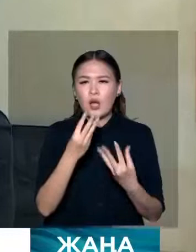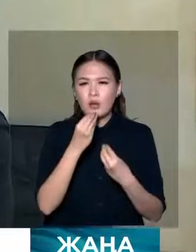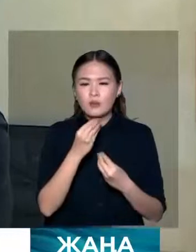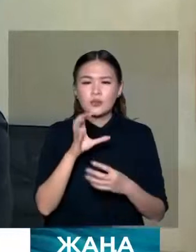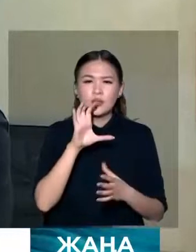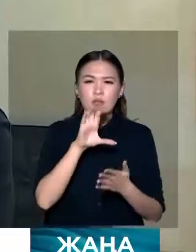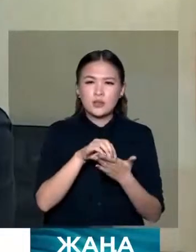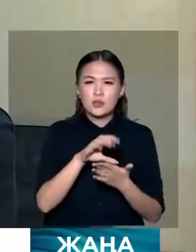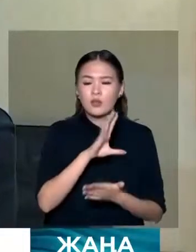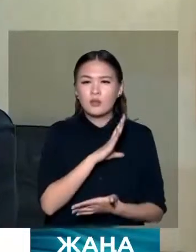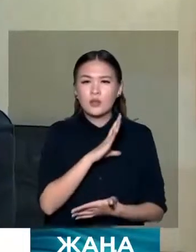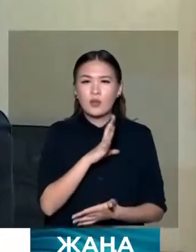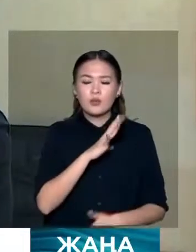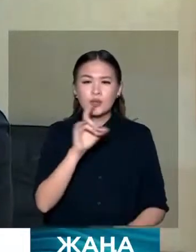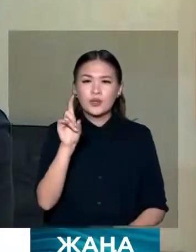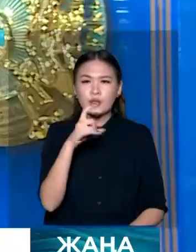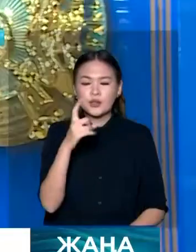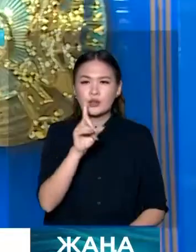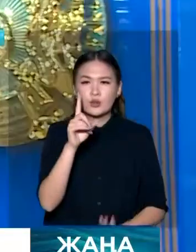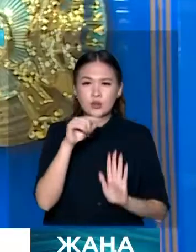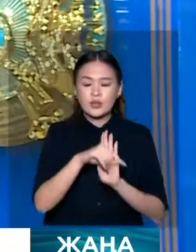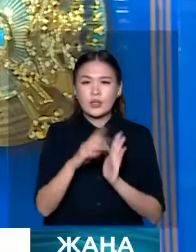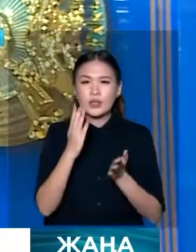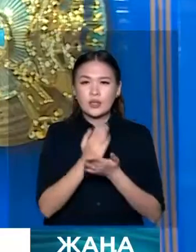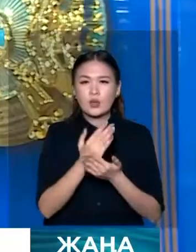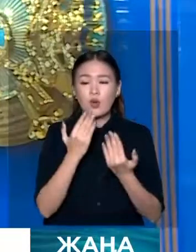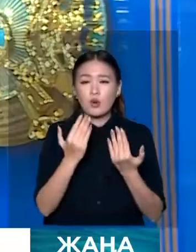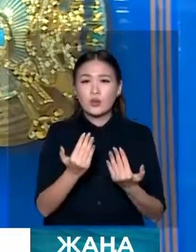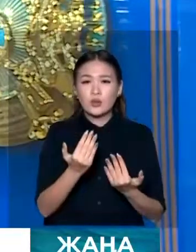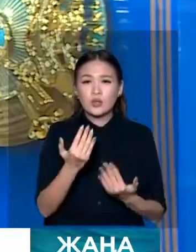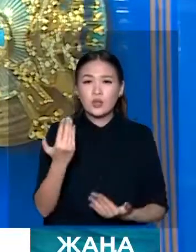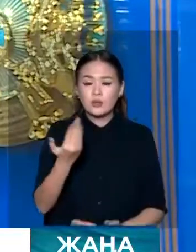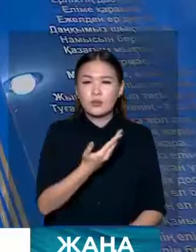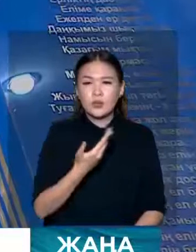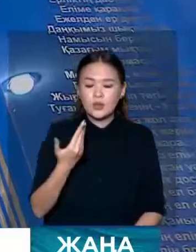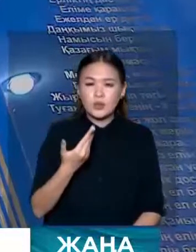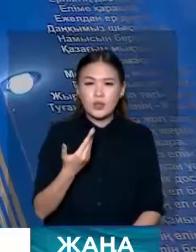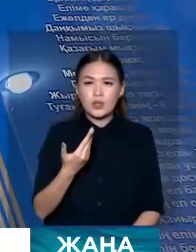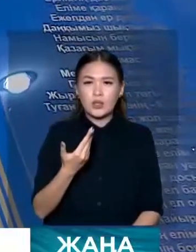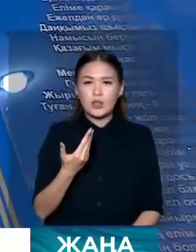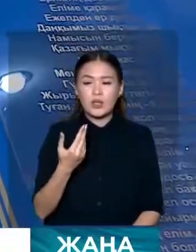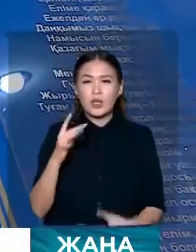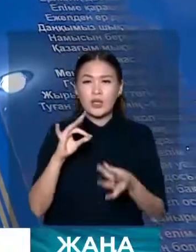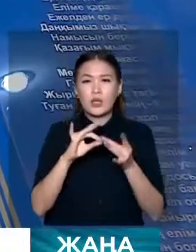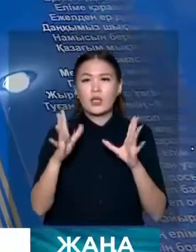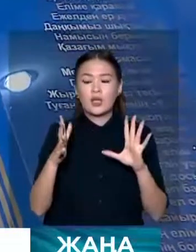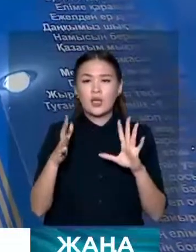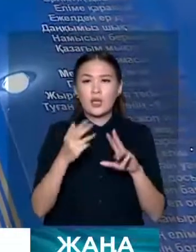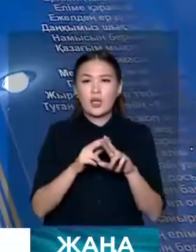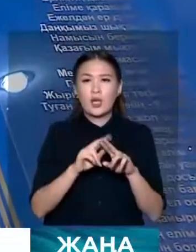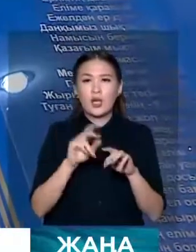тістейді. Мүмкін бір химикаттық заттар бар шығаның ішінде. Оған біздікілер жаңағы сол интернет ресурстар